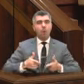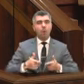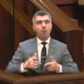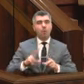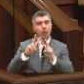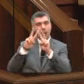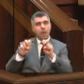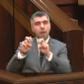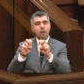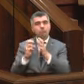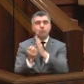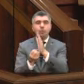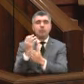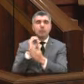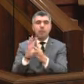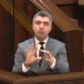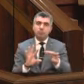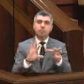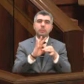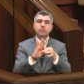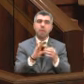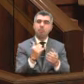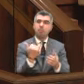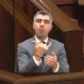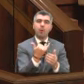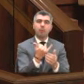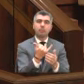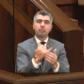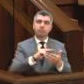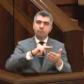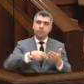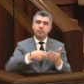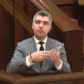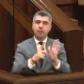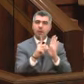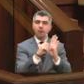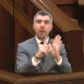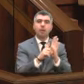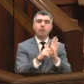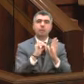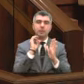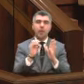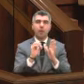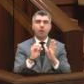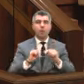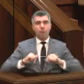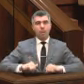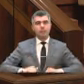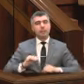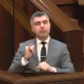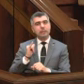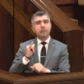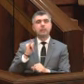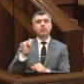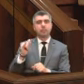على الصيغ التعاقديه السليمه مع اطراف اللي غادي تضمن السيد الوزير الاستمراريه ديال هذا